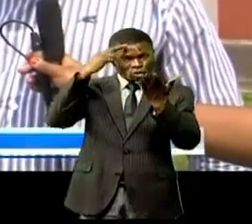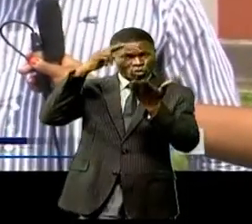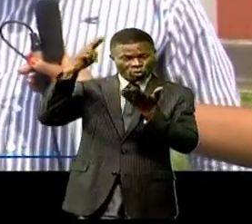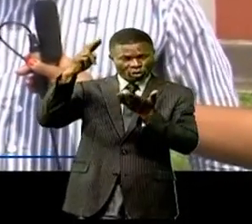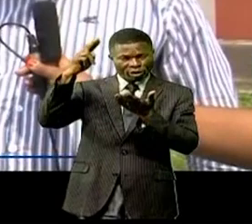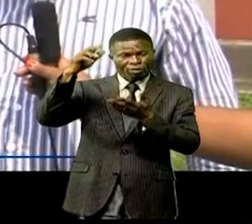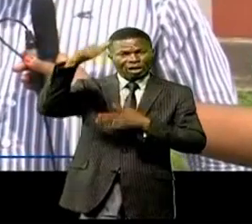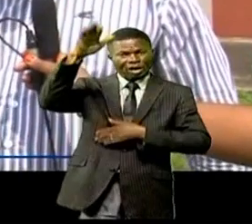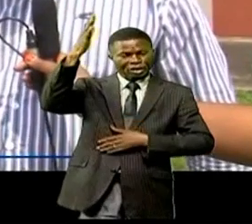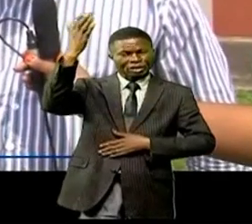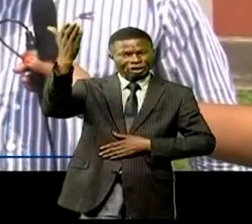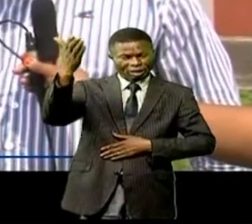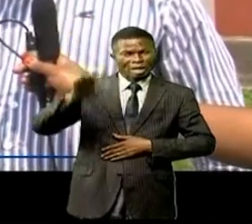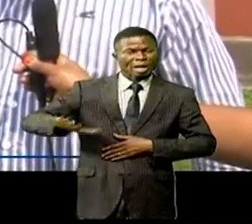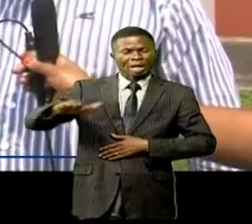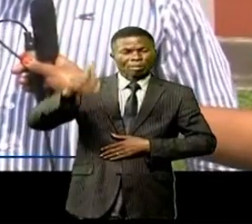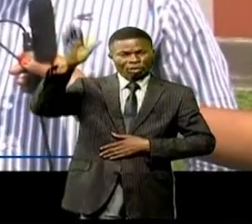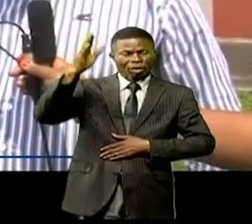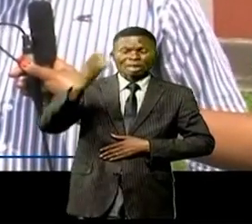universitaires à l'étranger.